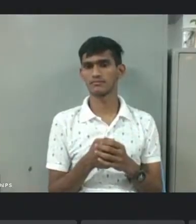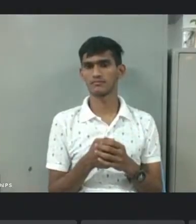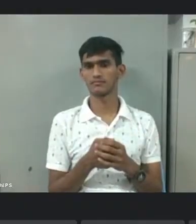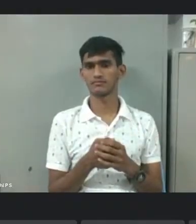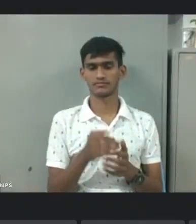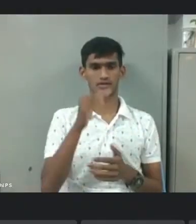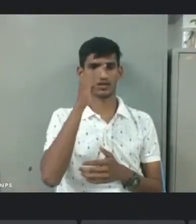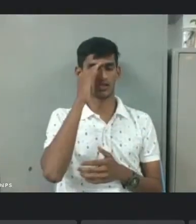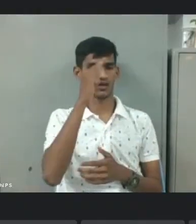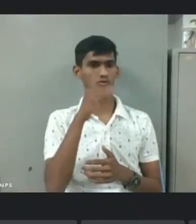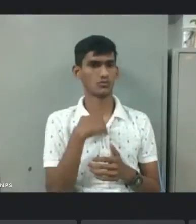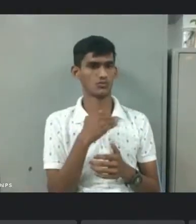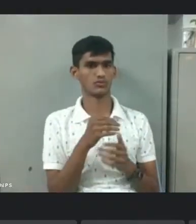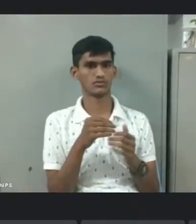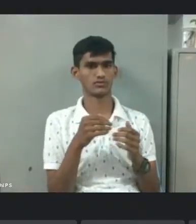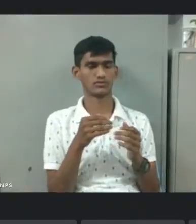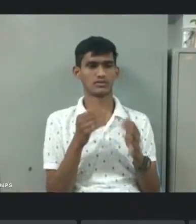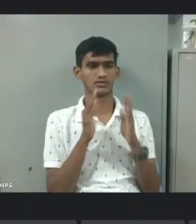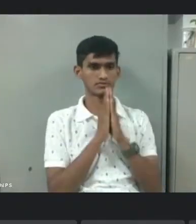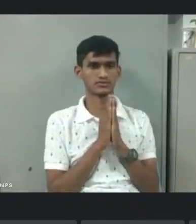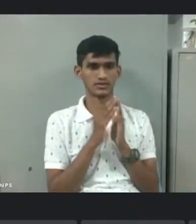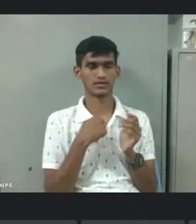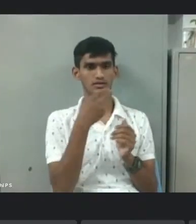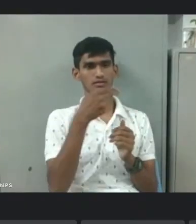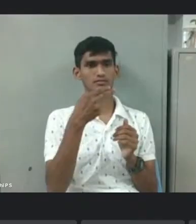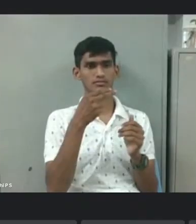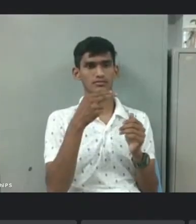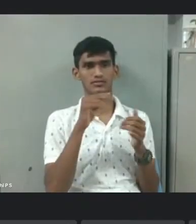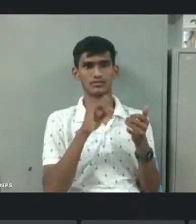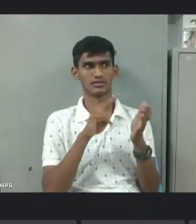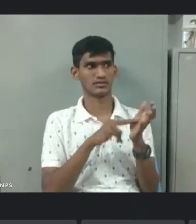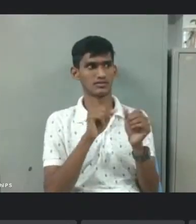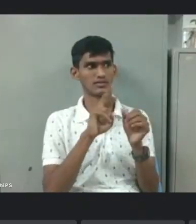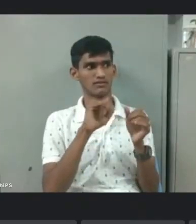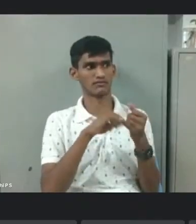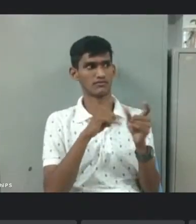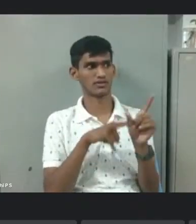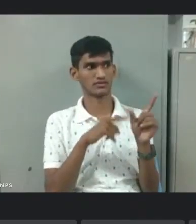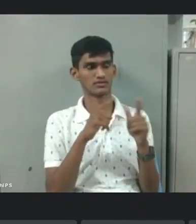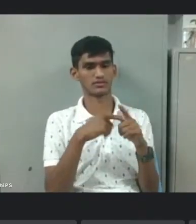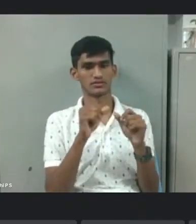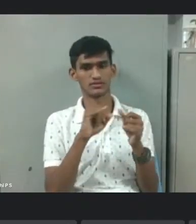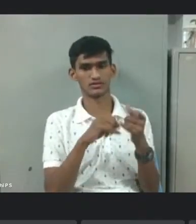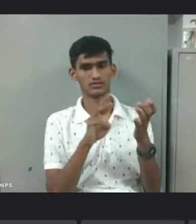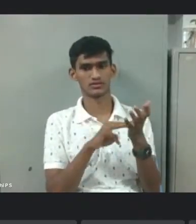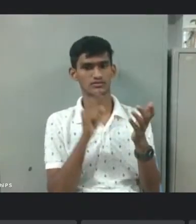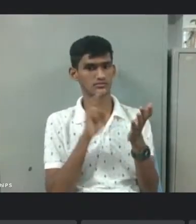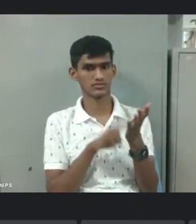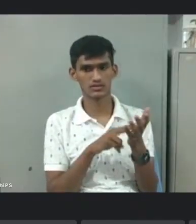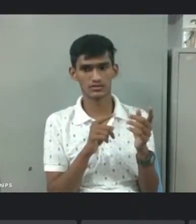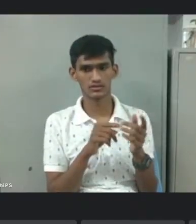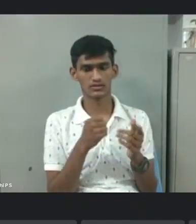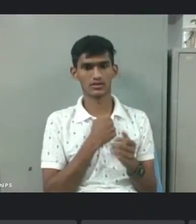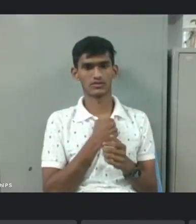ഹലോ മാം, നമസ്കാരം. എൻ്റെ പേര് മഹ ജയകുമാർ. ഞാൻ അരീക്കോട് ഗ്രാമപഞ്ചായത്തിലാണ് വിളിക്കുന്നത്.